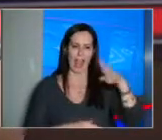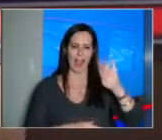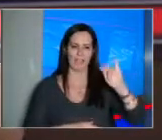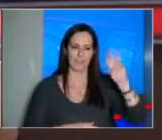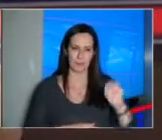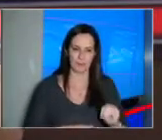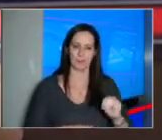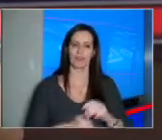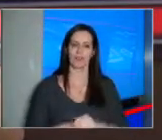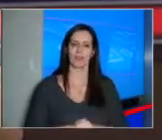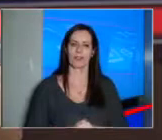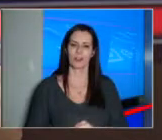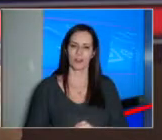נכון.